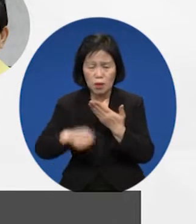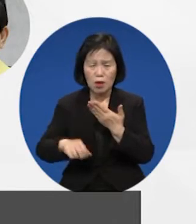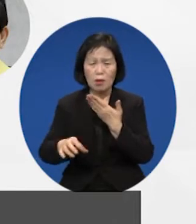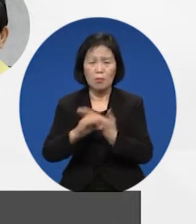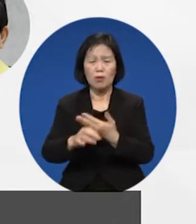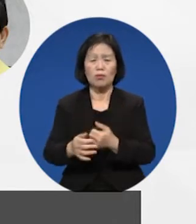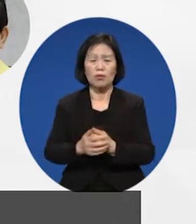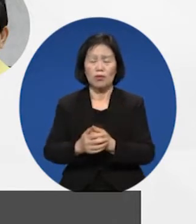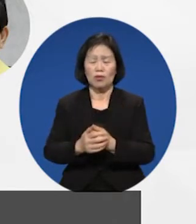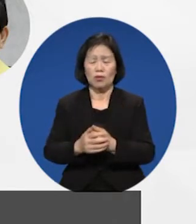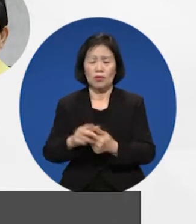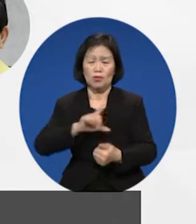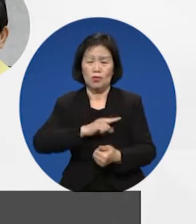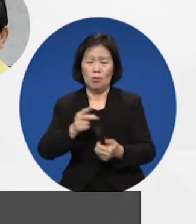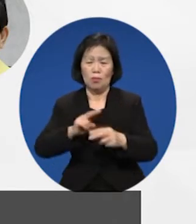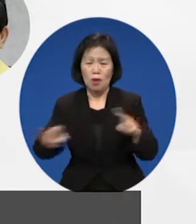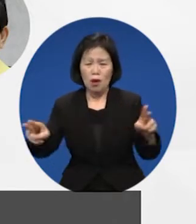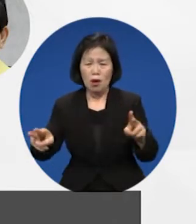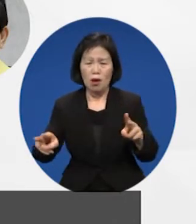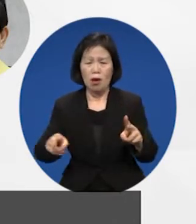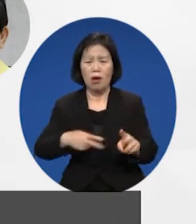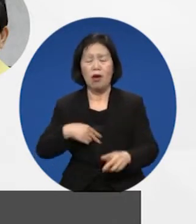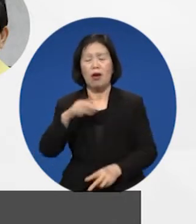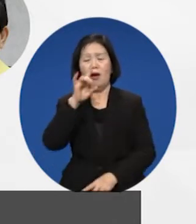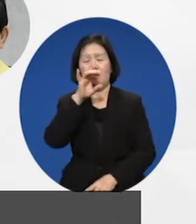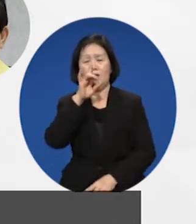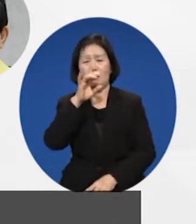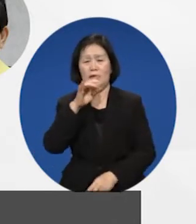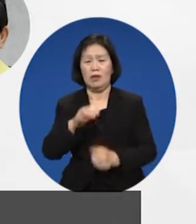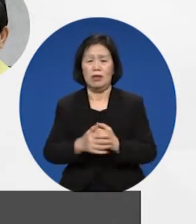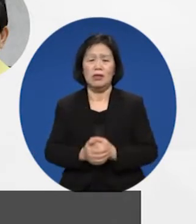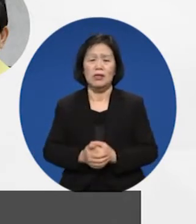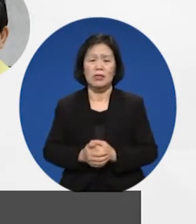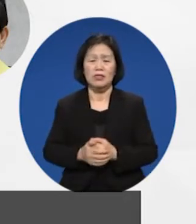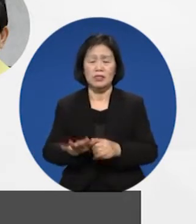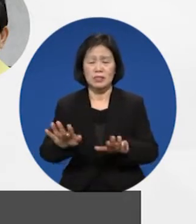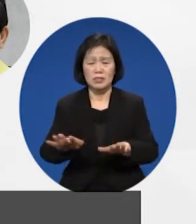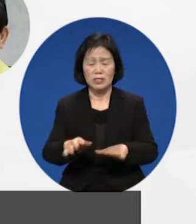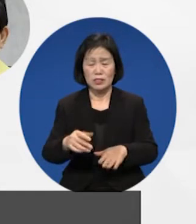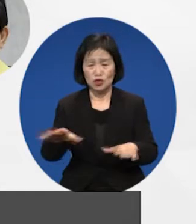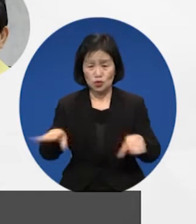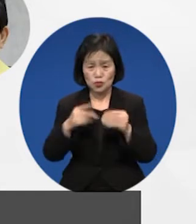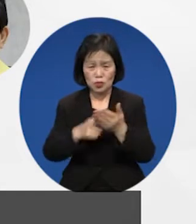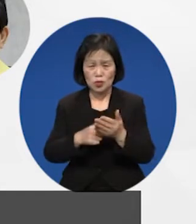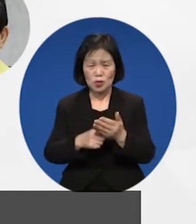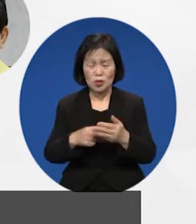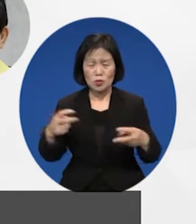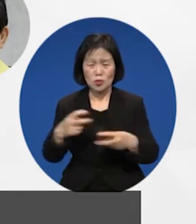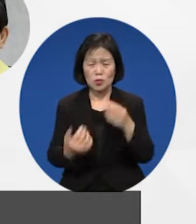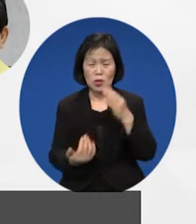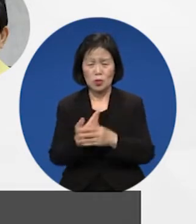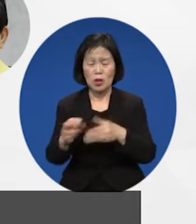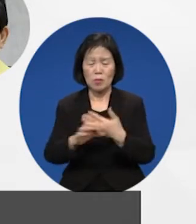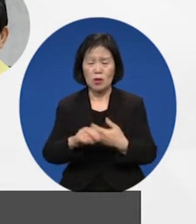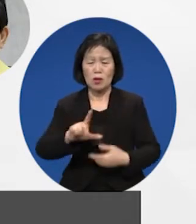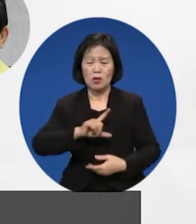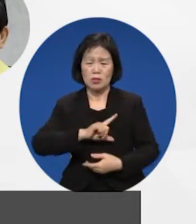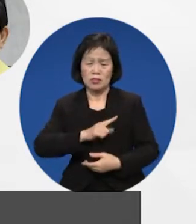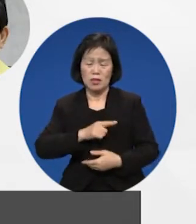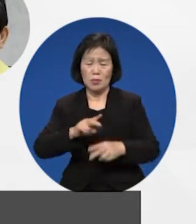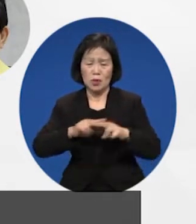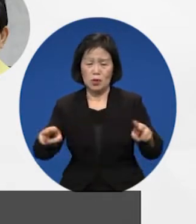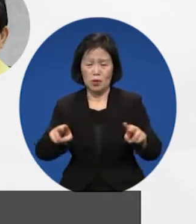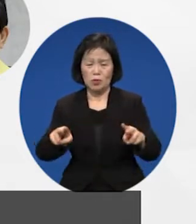불사하겠다라고 밝혔습니다. 이에 대해서 정세균 국무총리는 마치 교통사고만 해도 의사 면허가 취소되는 것처럼